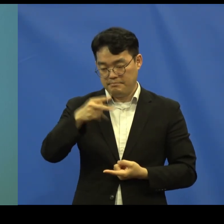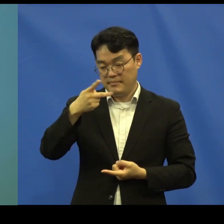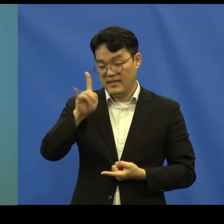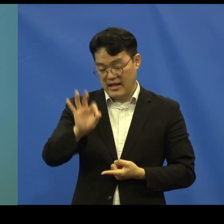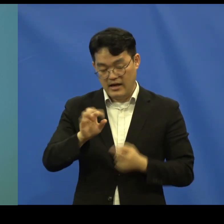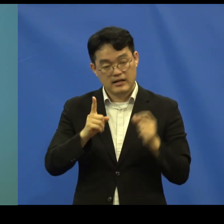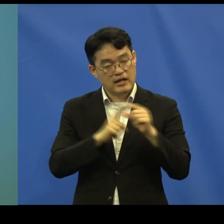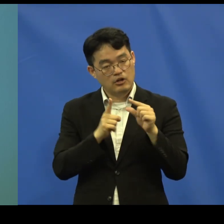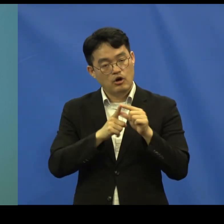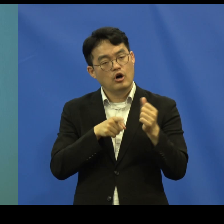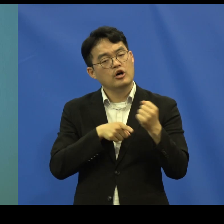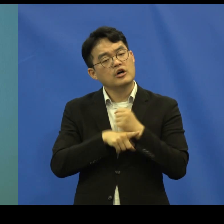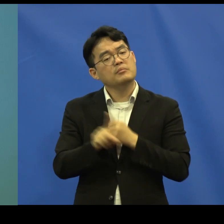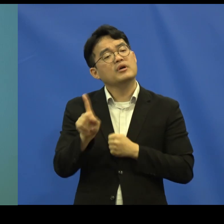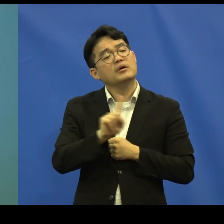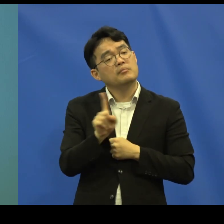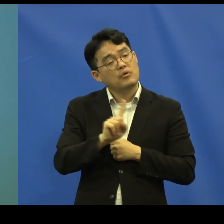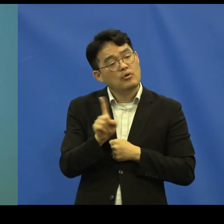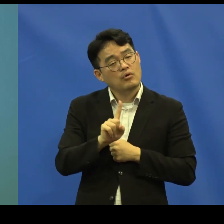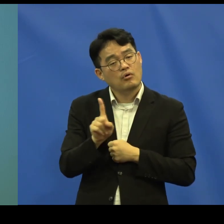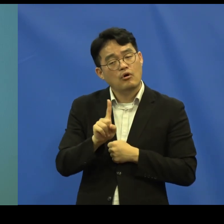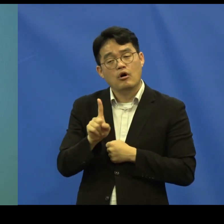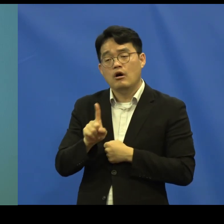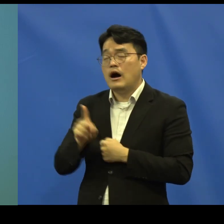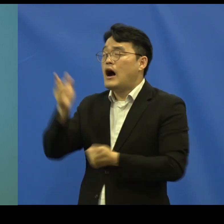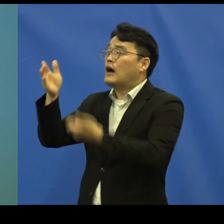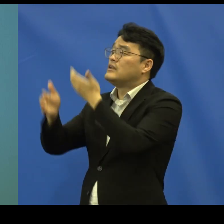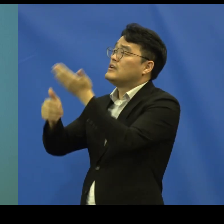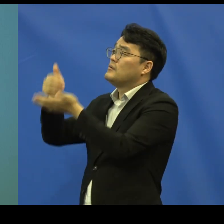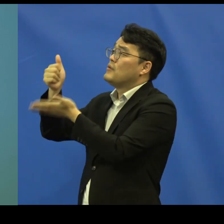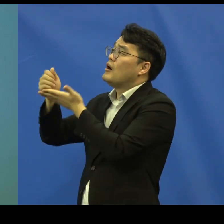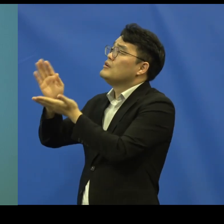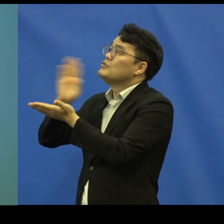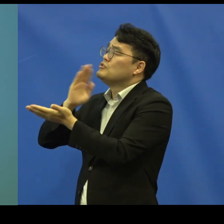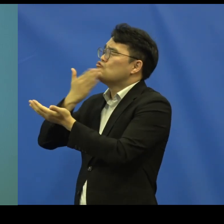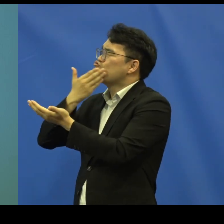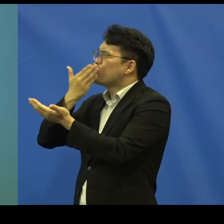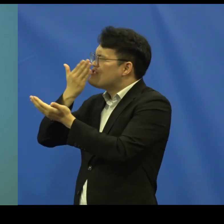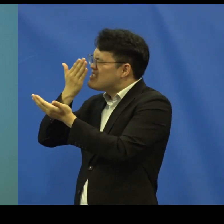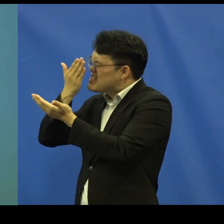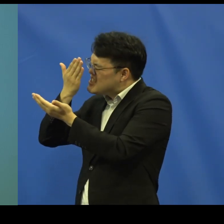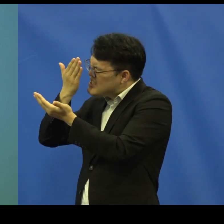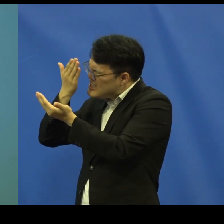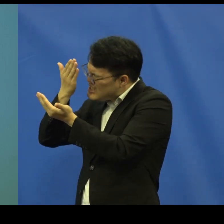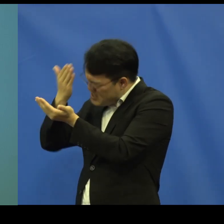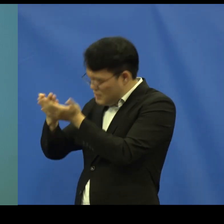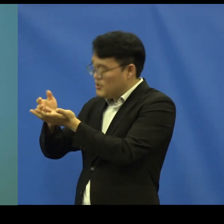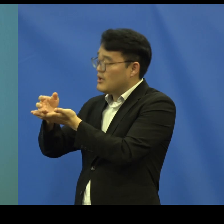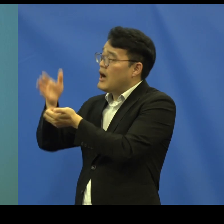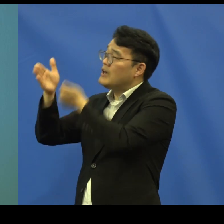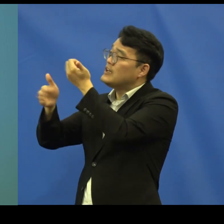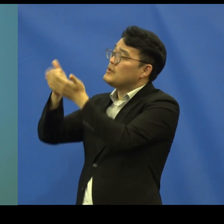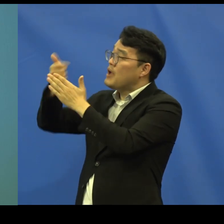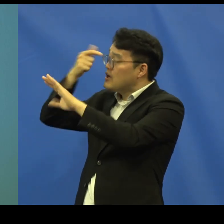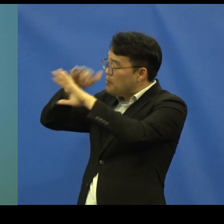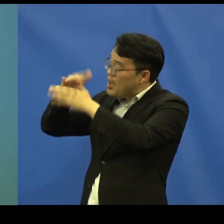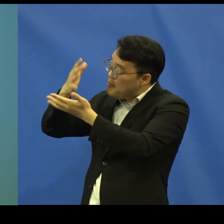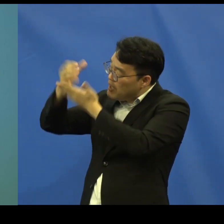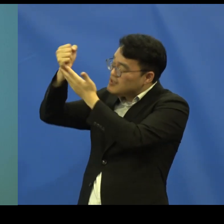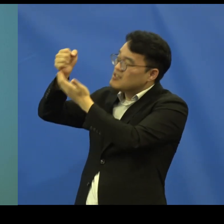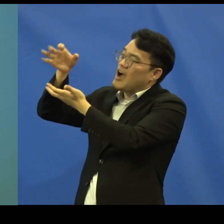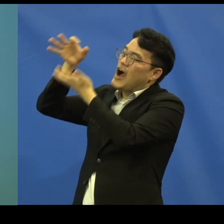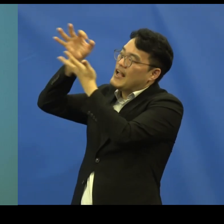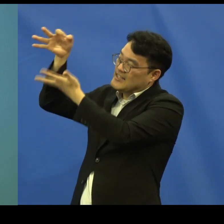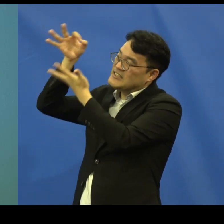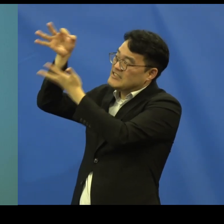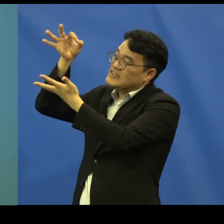이 단어에서 뭐가 왔어요? worship이 나왔습니다. 뭐죠, 여러분? 예배를 드리는